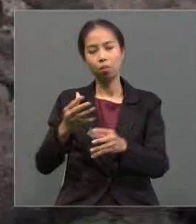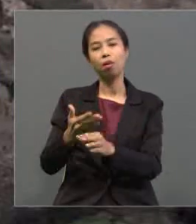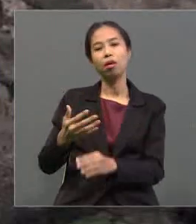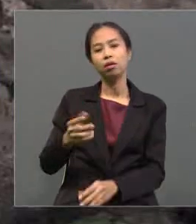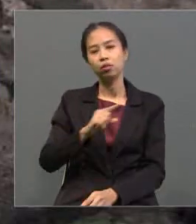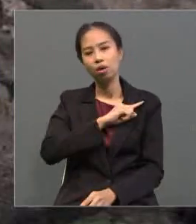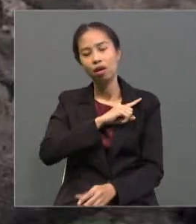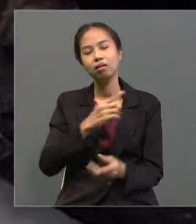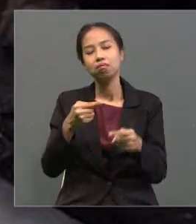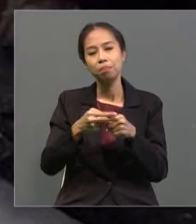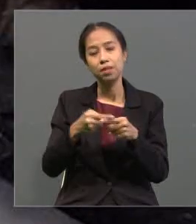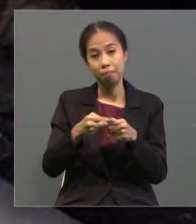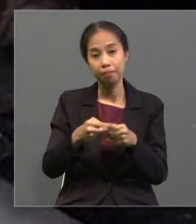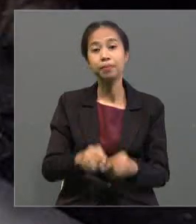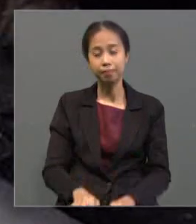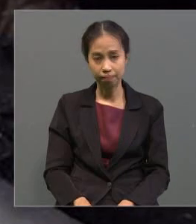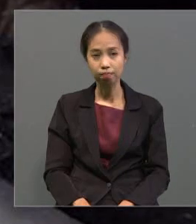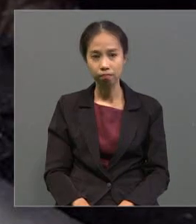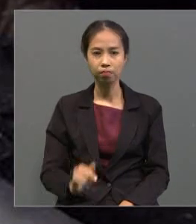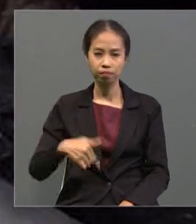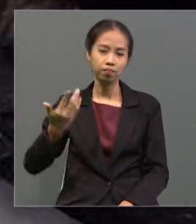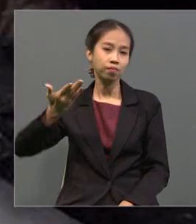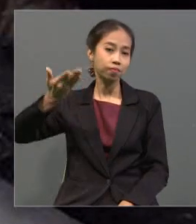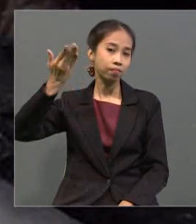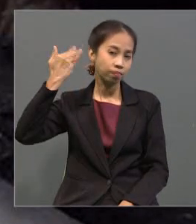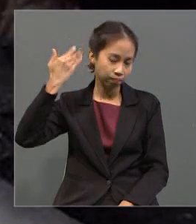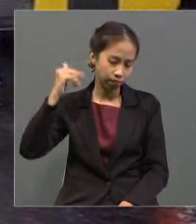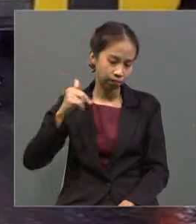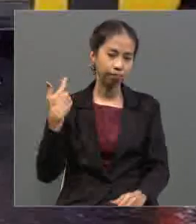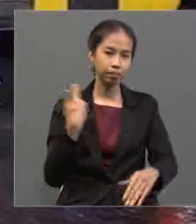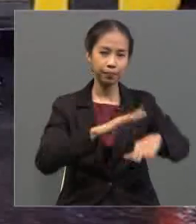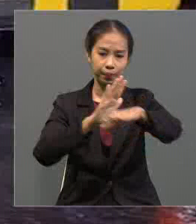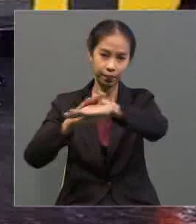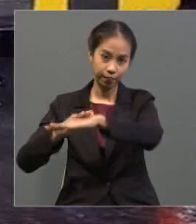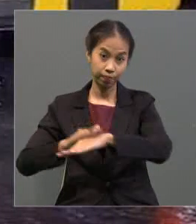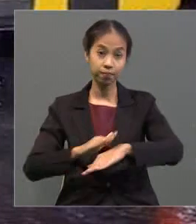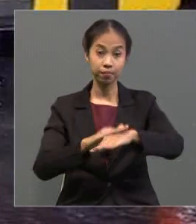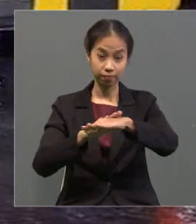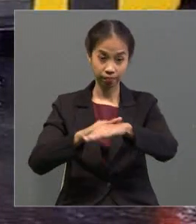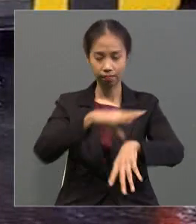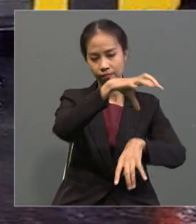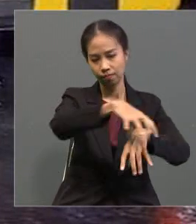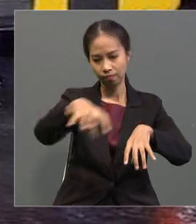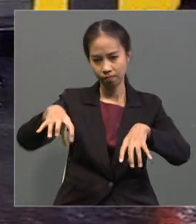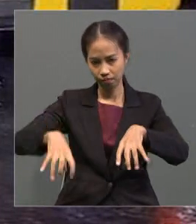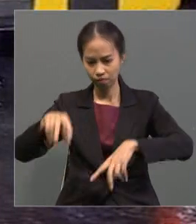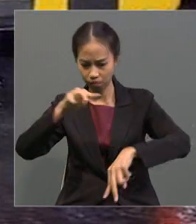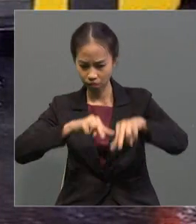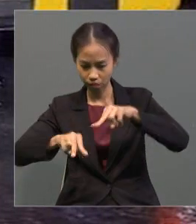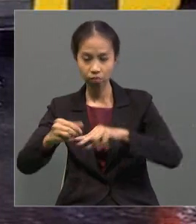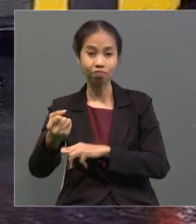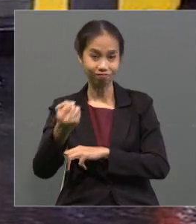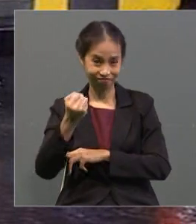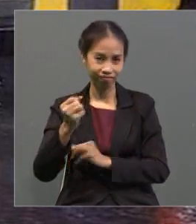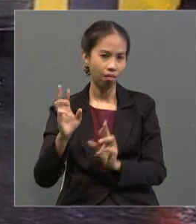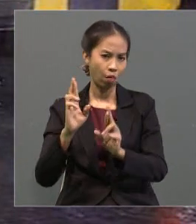ก่อนก่อนหน้านี้ทางหน่วยงานด้านความมั่นคงได้มีการประกาศแจ้งเตือนนะครับให้ทุกหน่วยในพื้นที่เนี่ยเพิ่มความเข้มงวดและเฝ้า